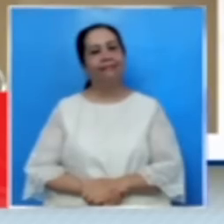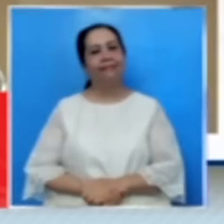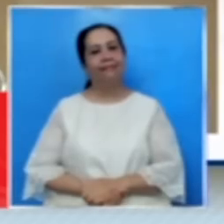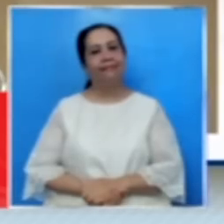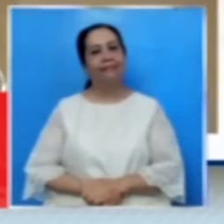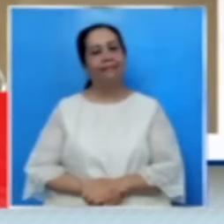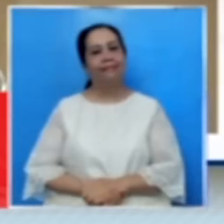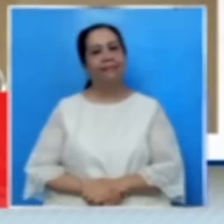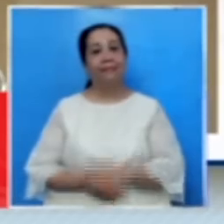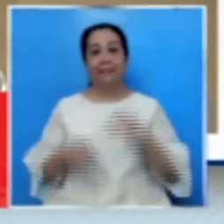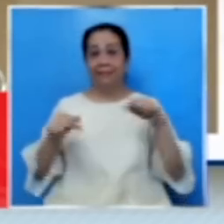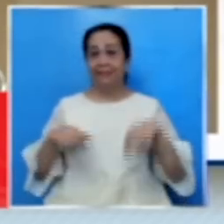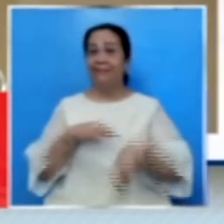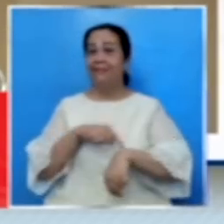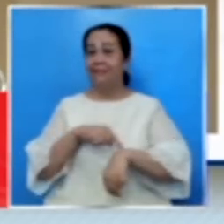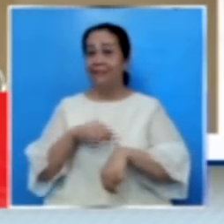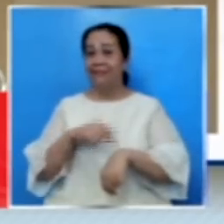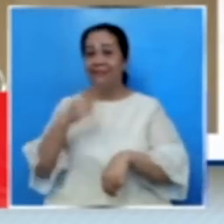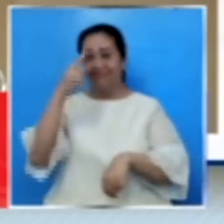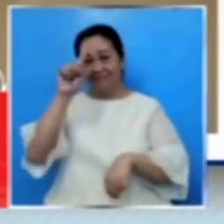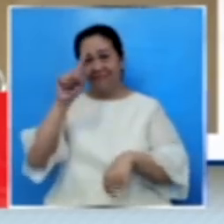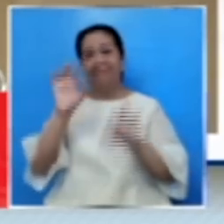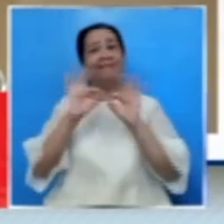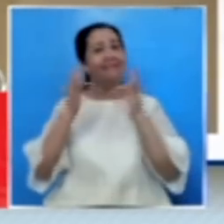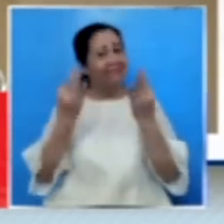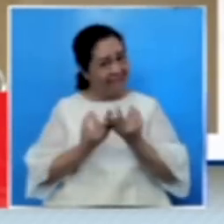This is a time for families.